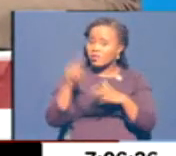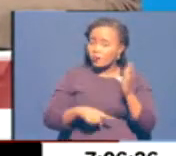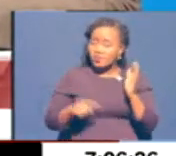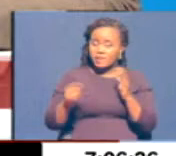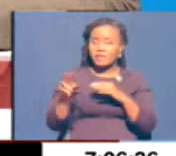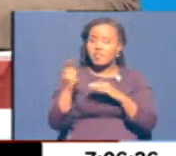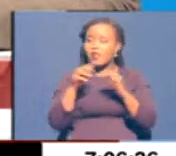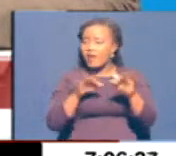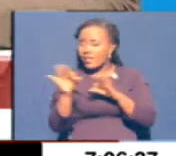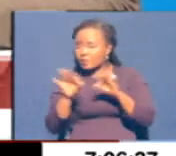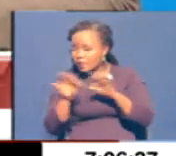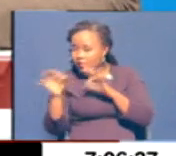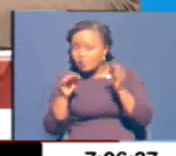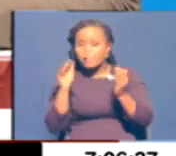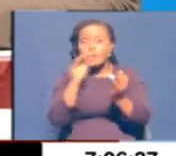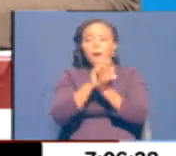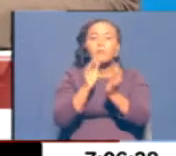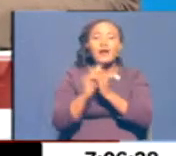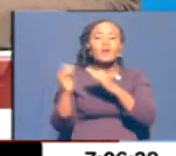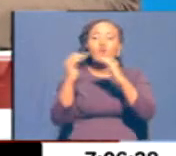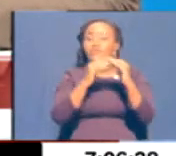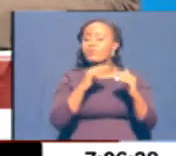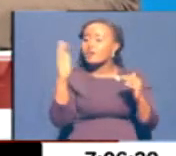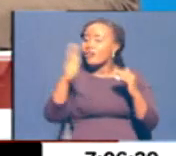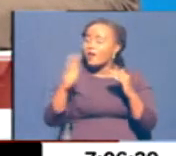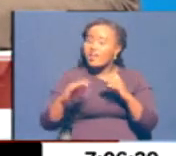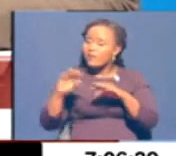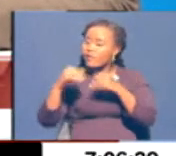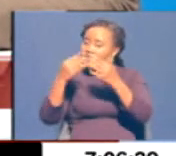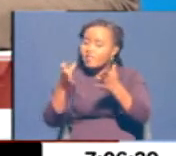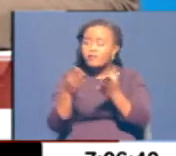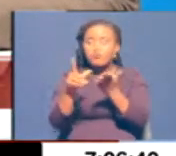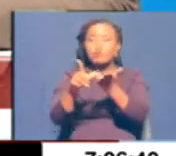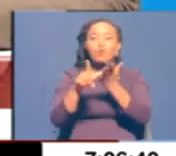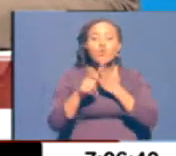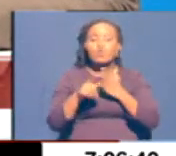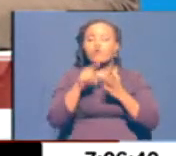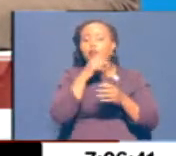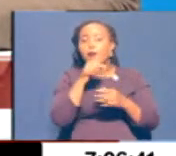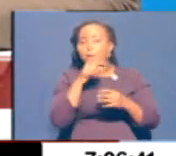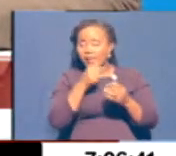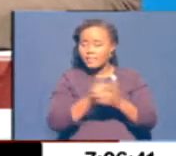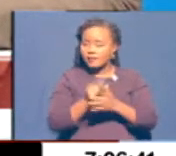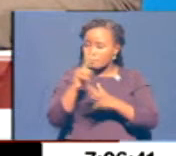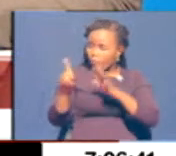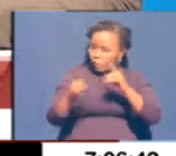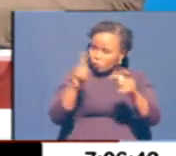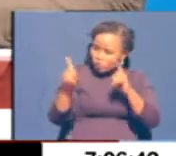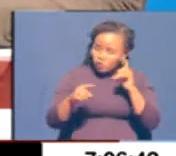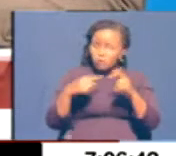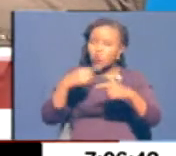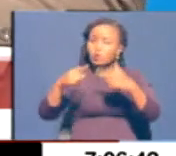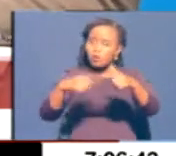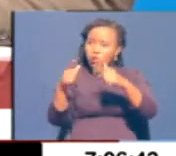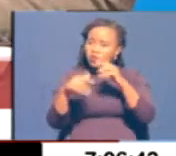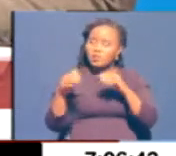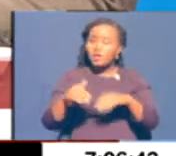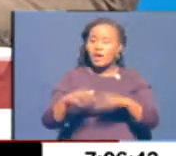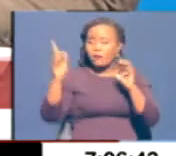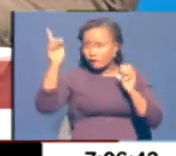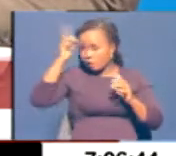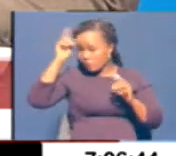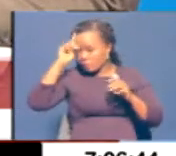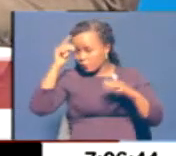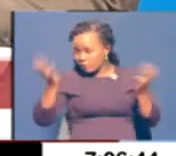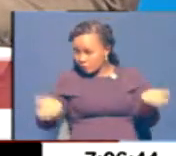kuwa benki ya Equity haijawahi kumpa Aydin mkopo wa pesa. Mahojiano hayo yalifuatia madai kwamba naibu rais